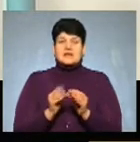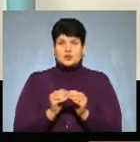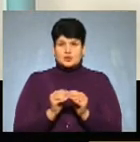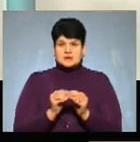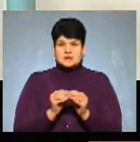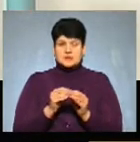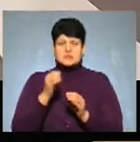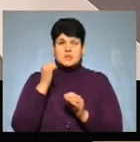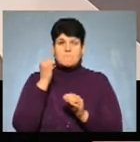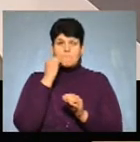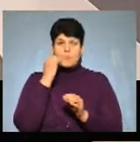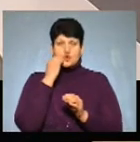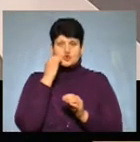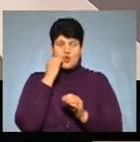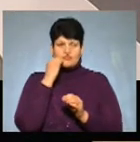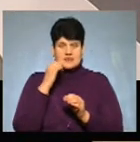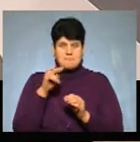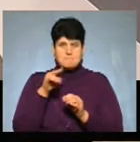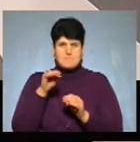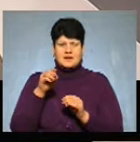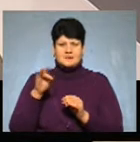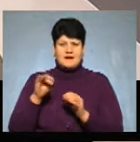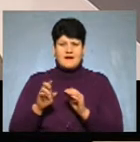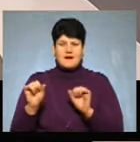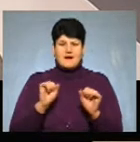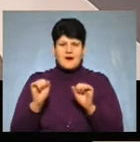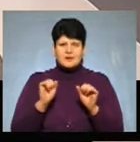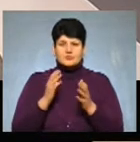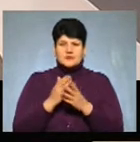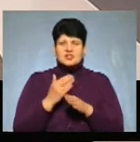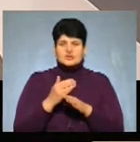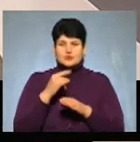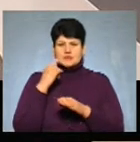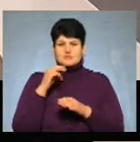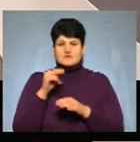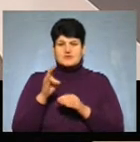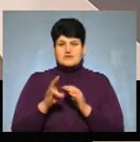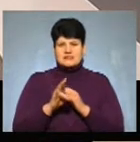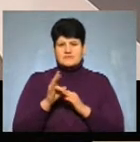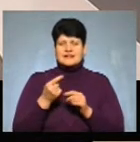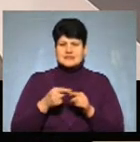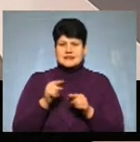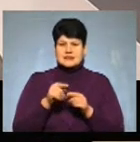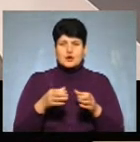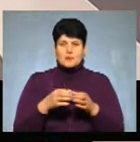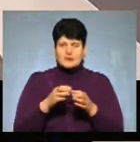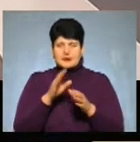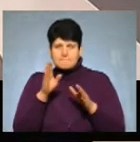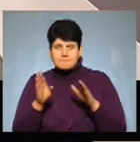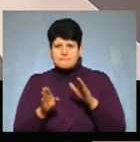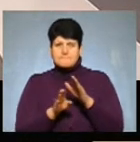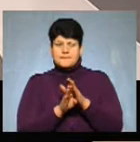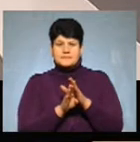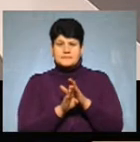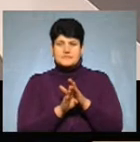єдності з Московським патріархатом і є частиною Російської православної церкви. Це ті громади, які підпадають під